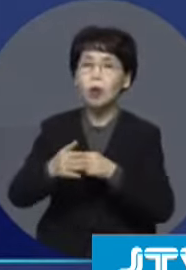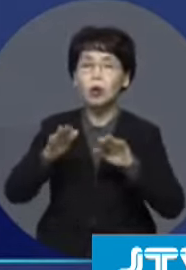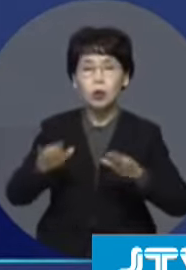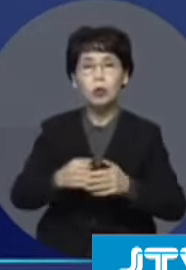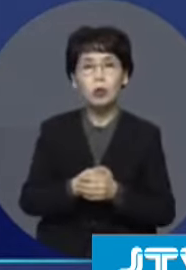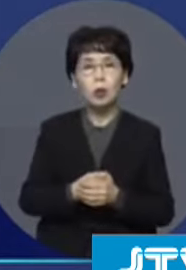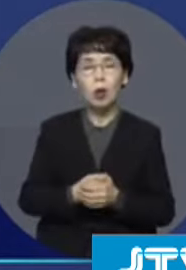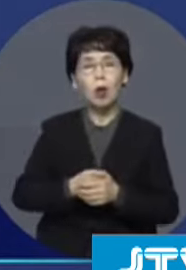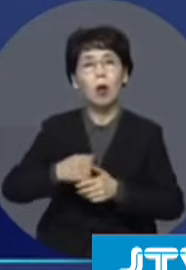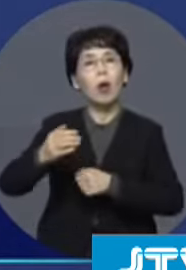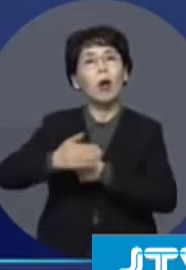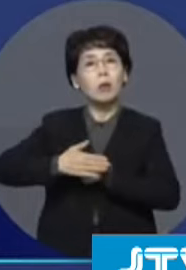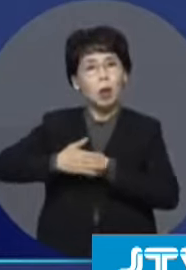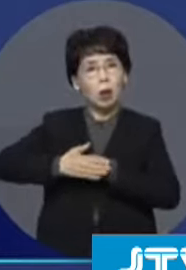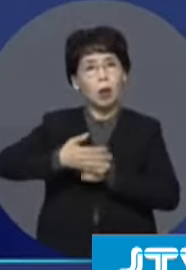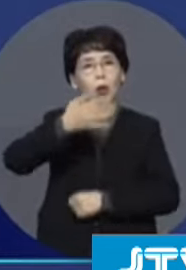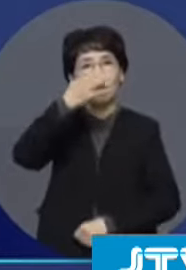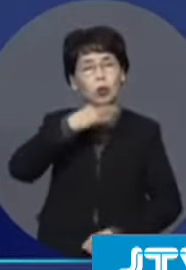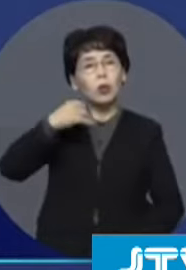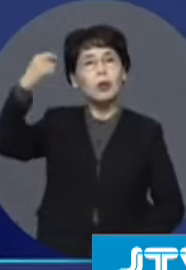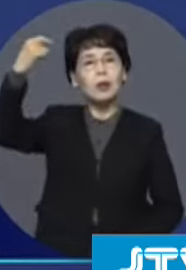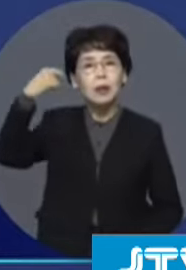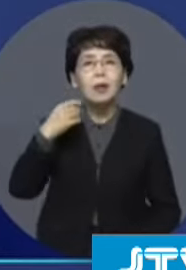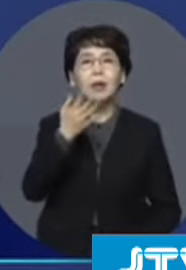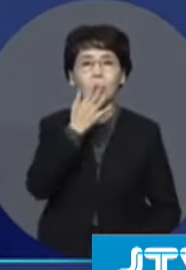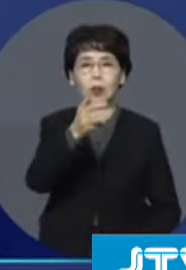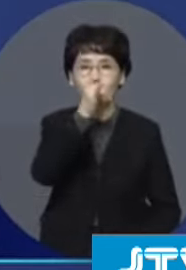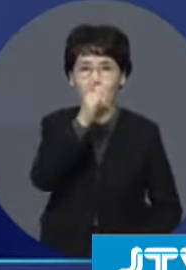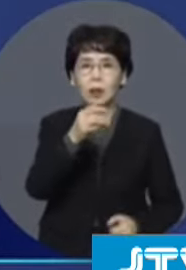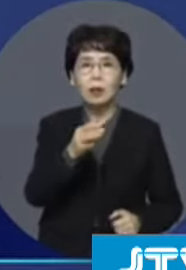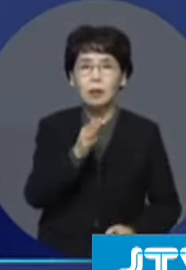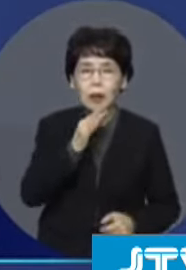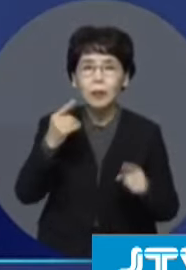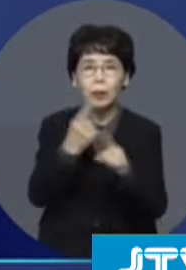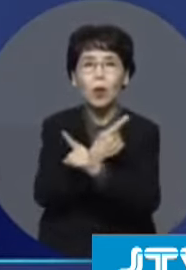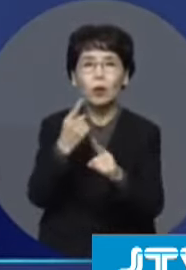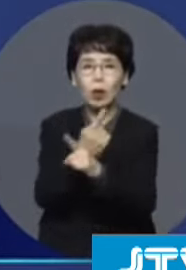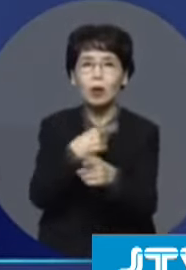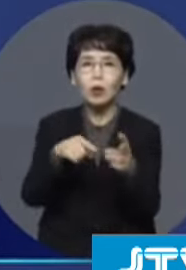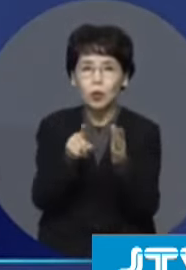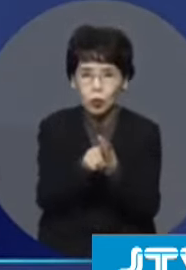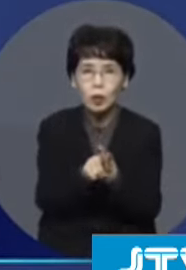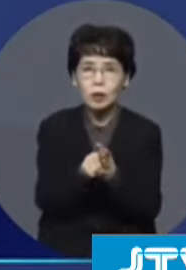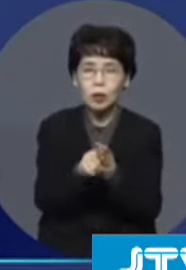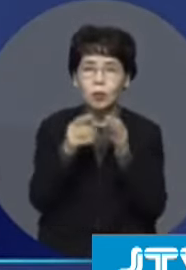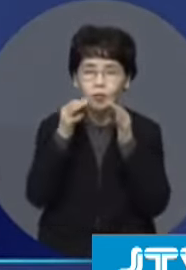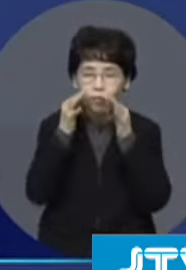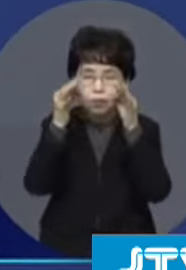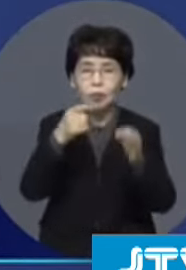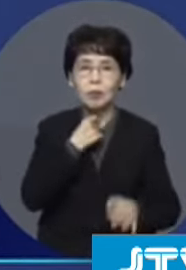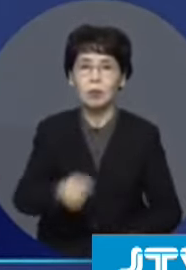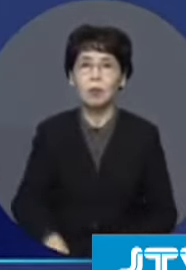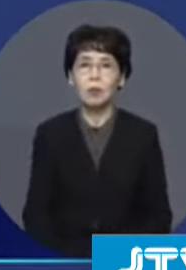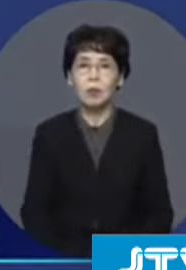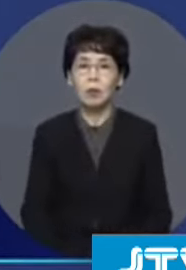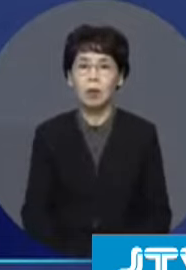더 체감하실 수 있게 그런 실질적인 변화에 역량을 집중시키겠다는